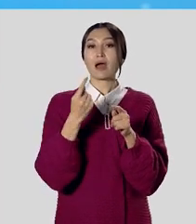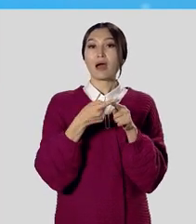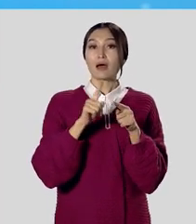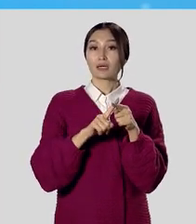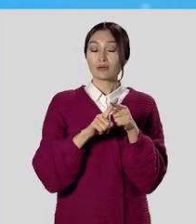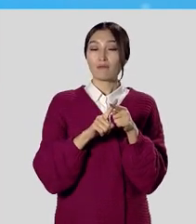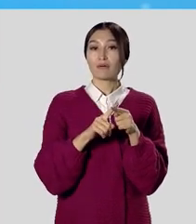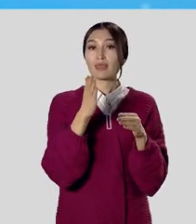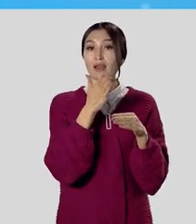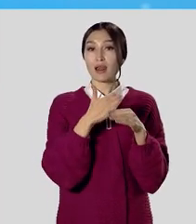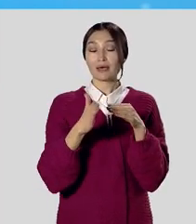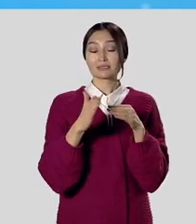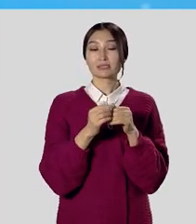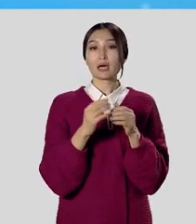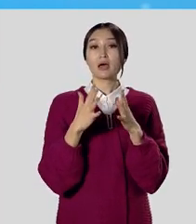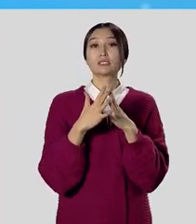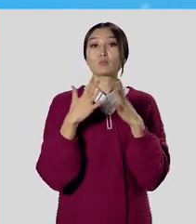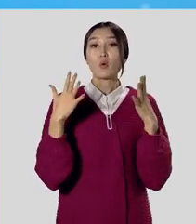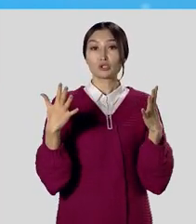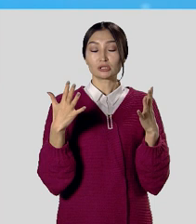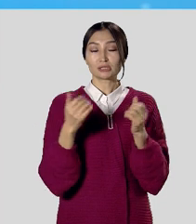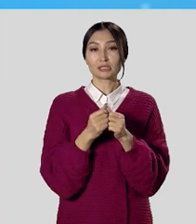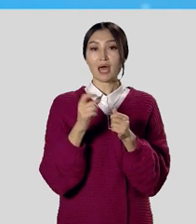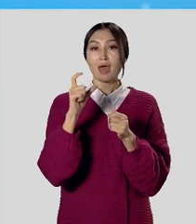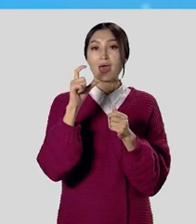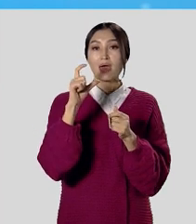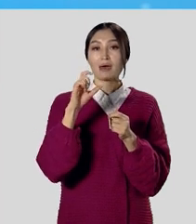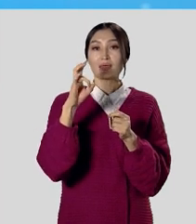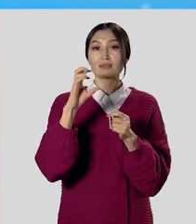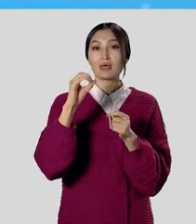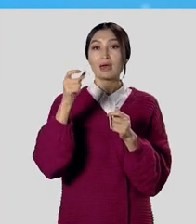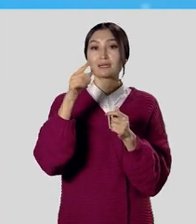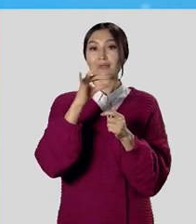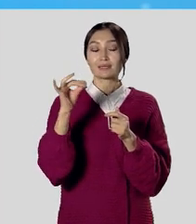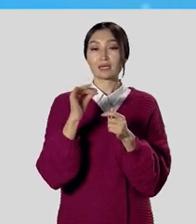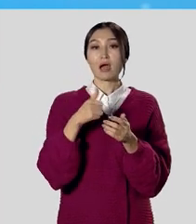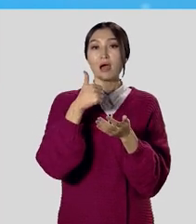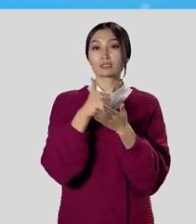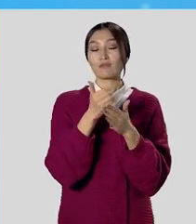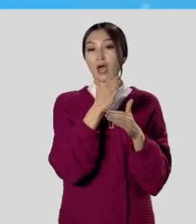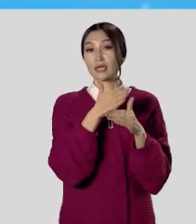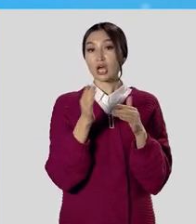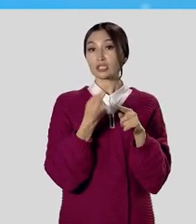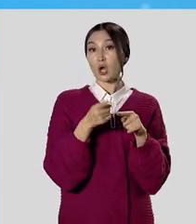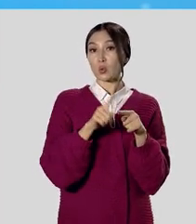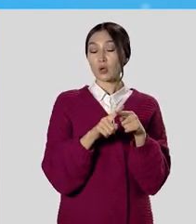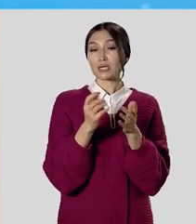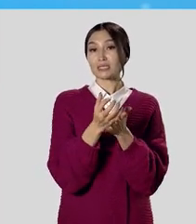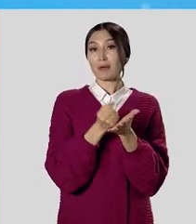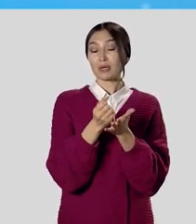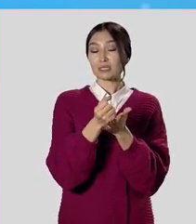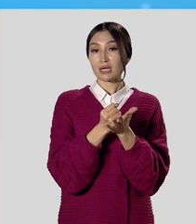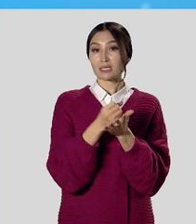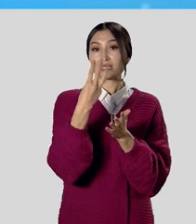глюкозы выделяется значительно больше энергии, основная часть которой запасается